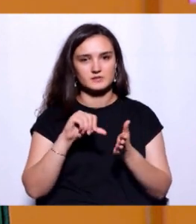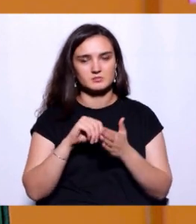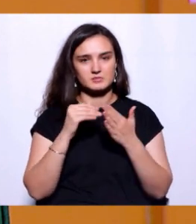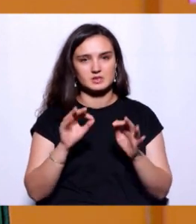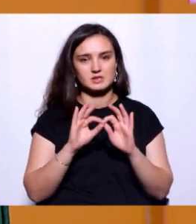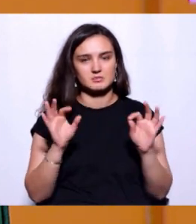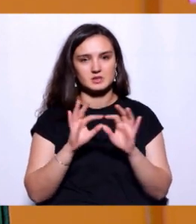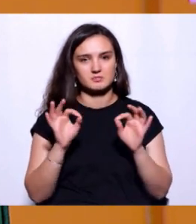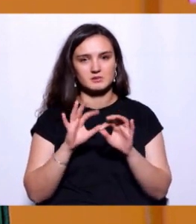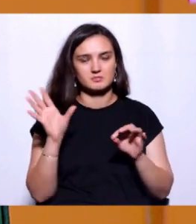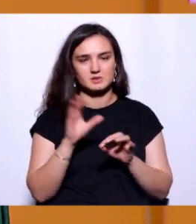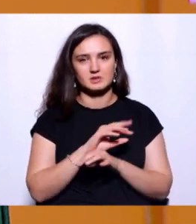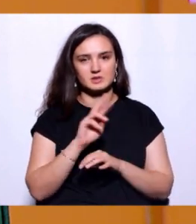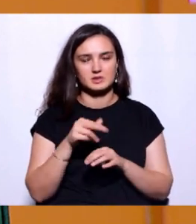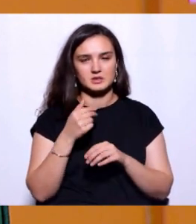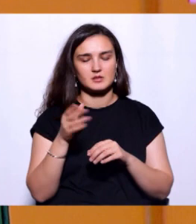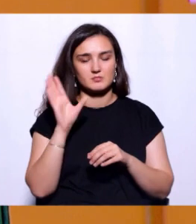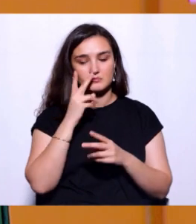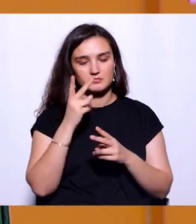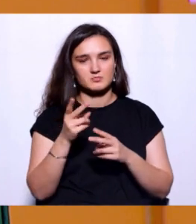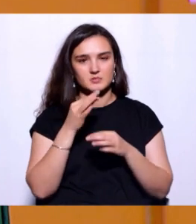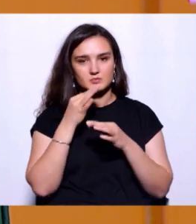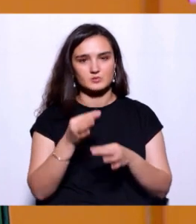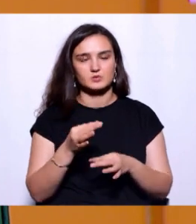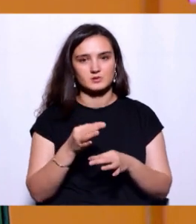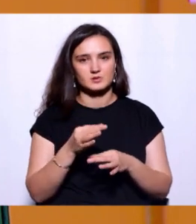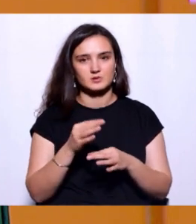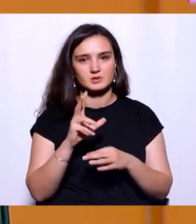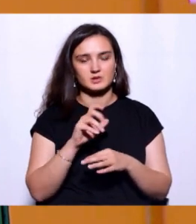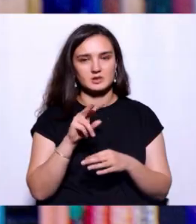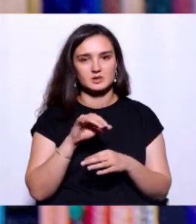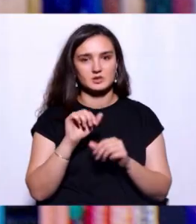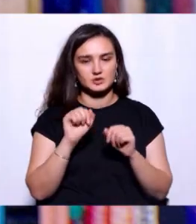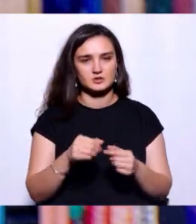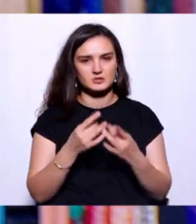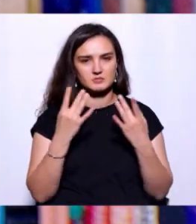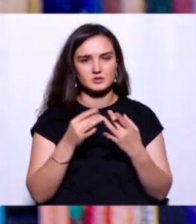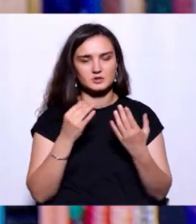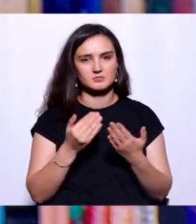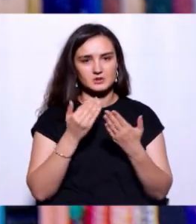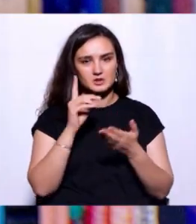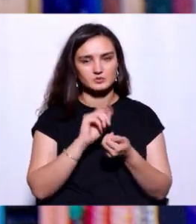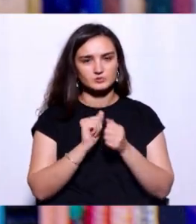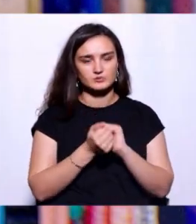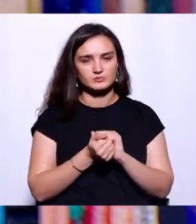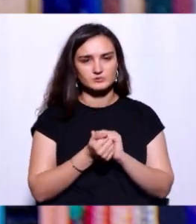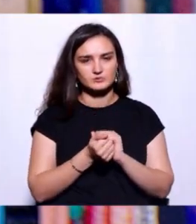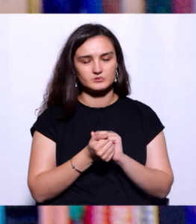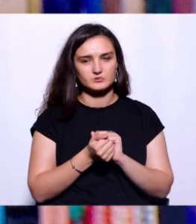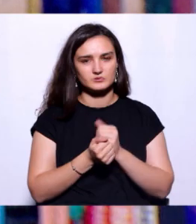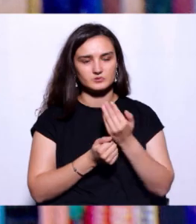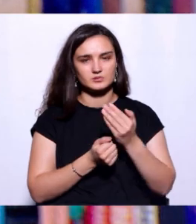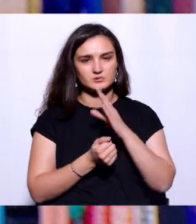წევრების განმარტებები და გამოიცანით პასუხი. So, Helen, can you tell me and do you remember who